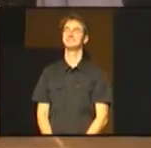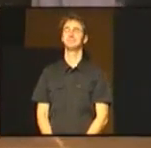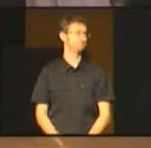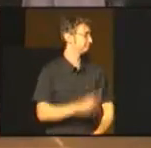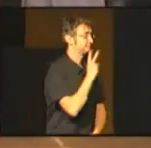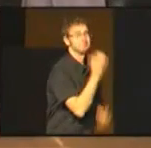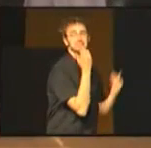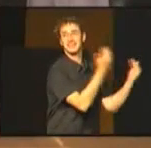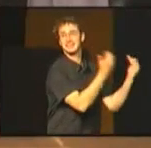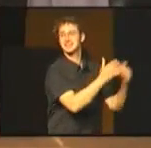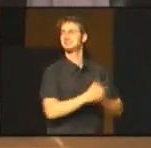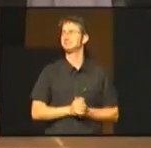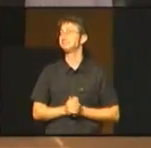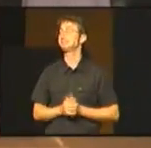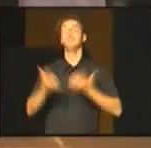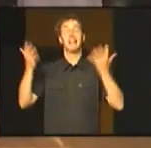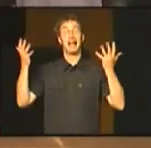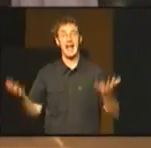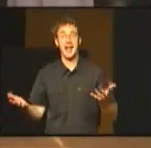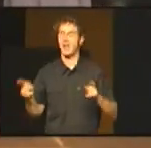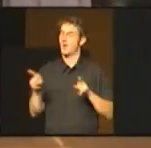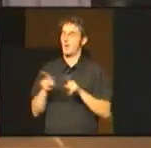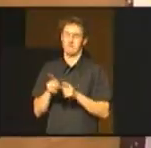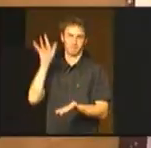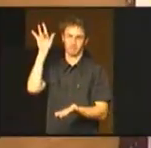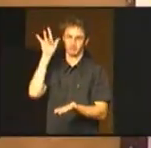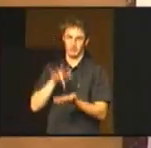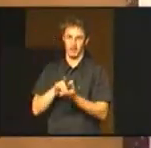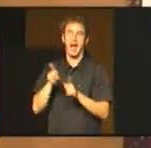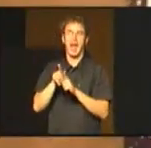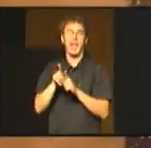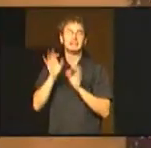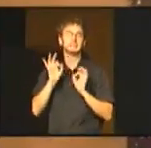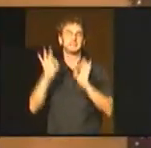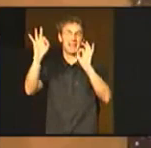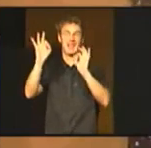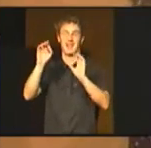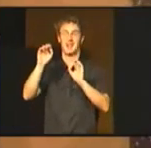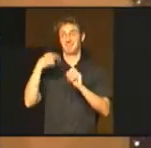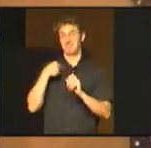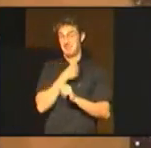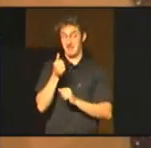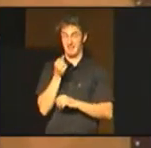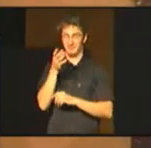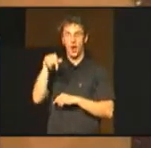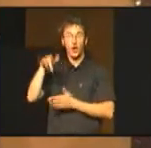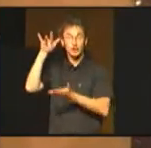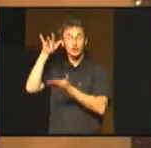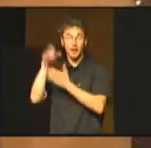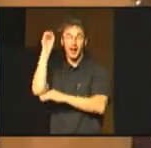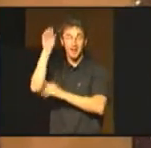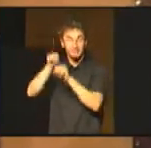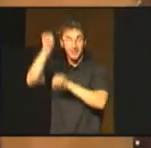Gràcies, Mireia. I ara el plat fort, ho deia la Lourdes al començament, tenim una pregonera de